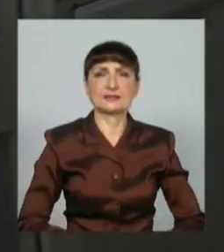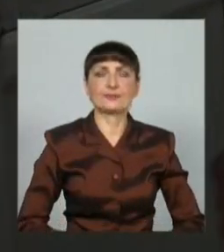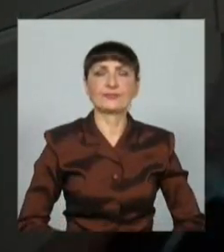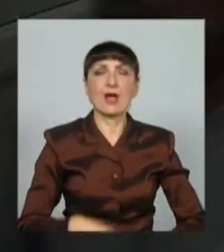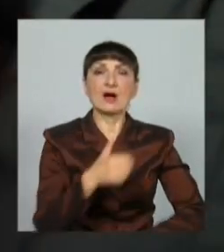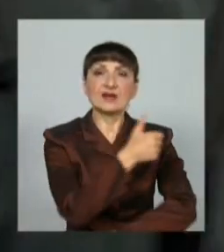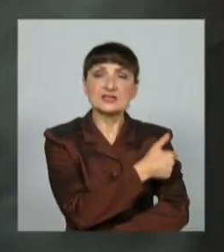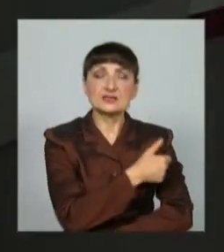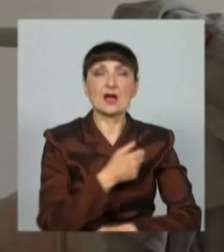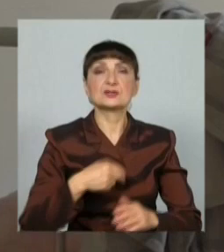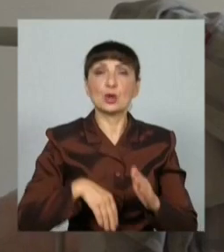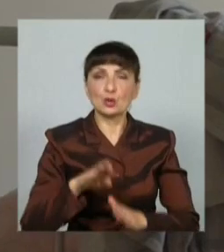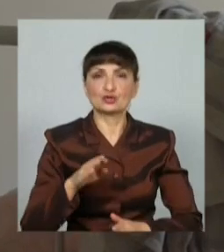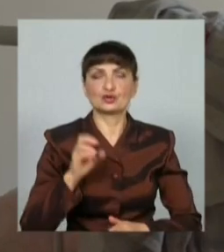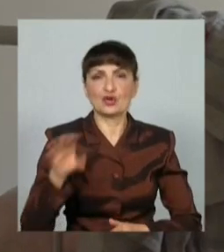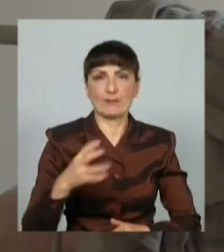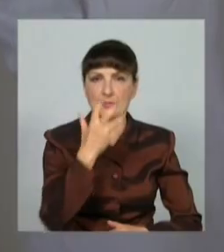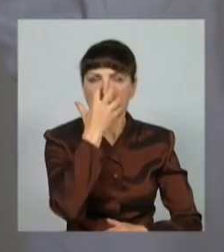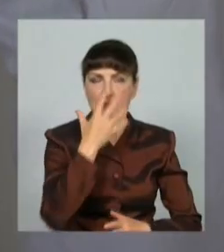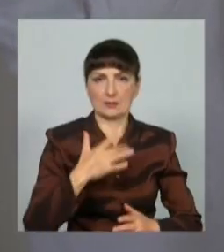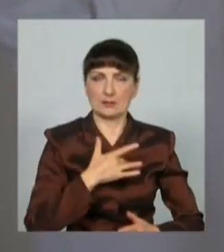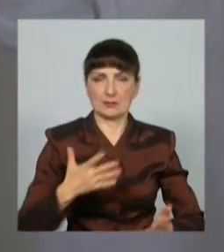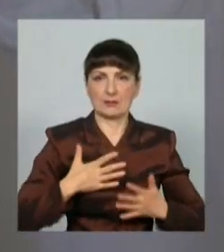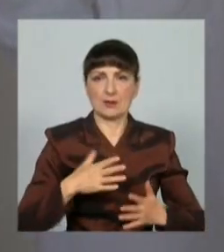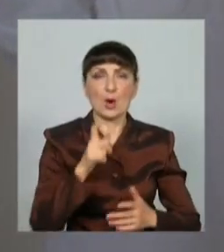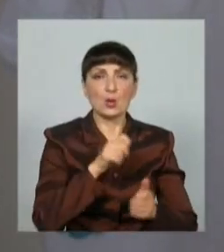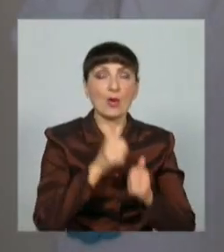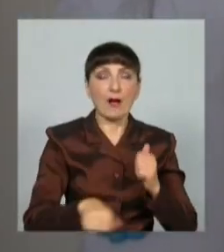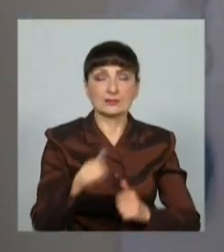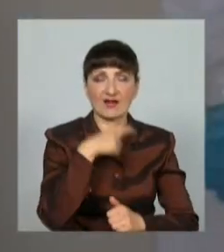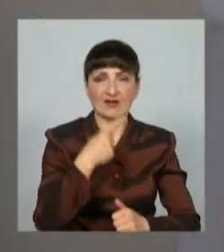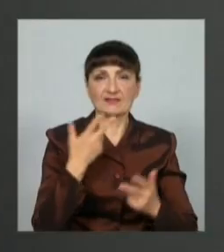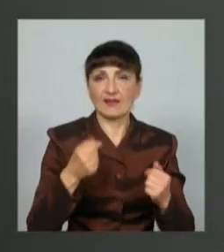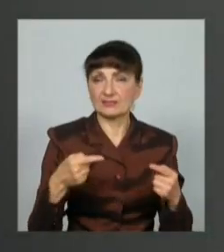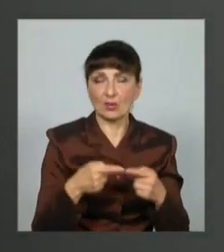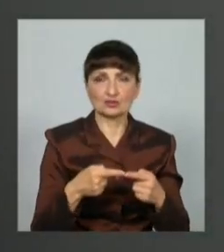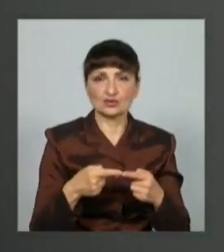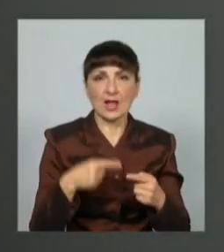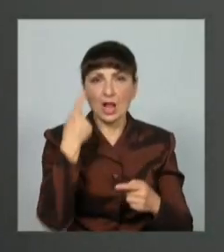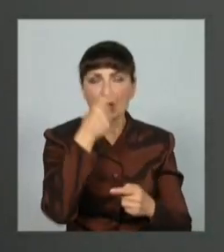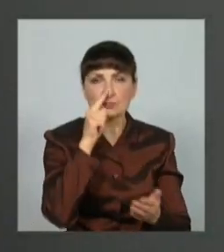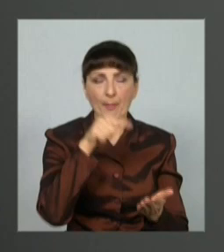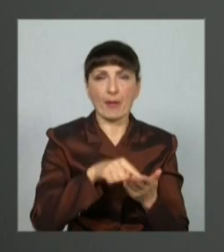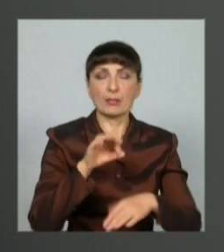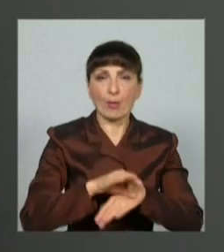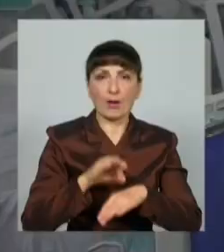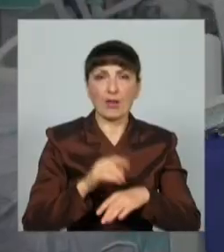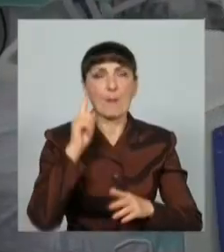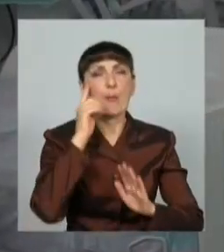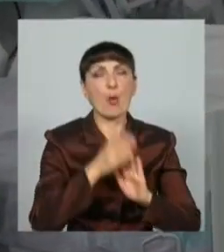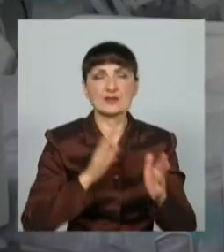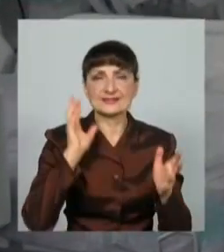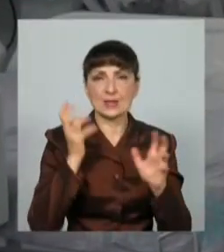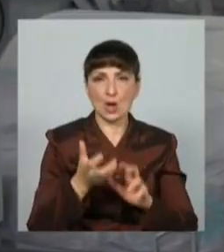вакцинация, чем ИВЛ. Эти слова прозвучали из уст каждого инфицированного. Лишь столкнувшись с болезнью лично, мы осознали всю серьезность ситуации,